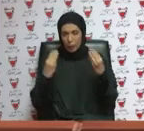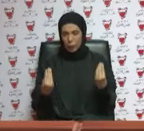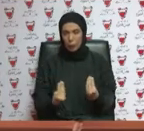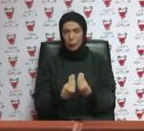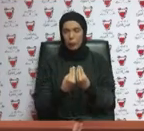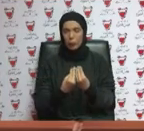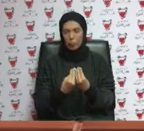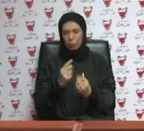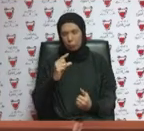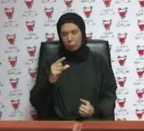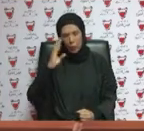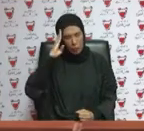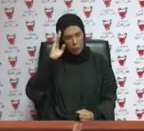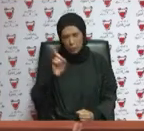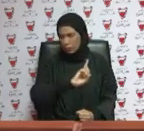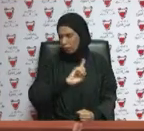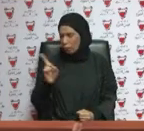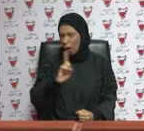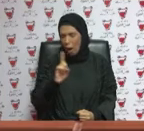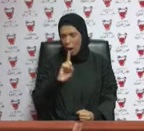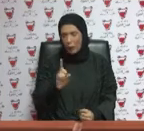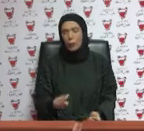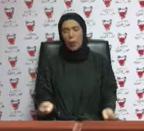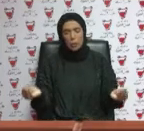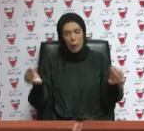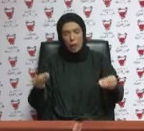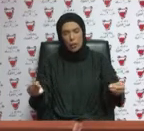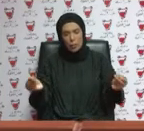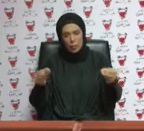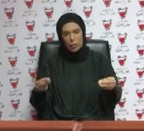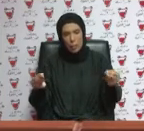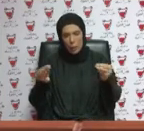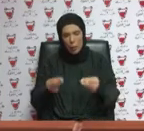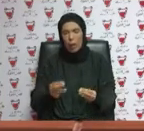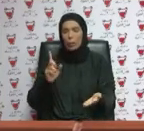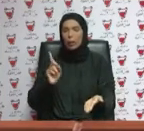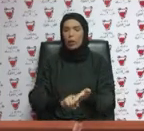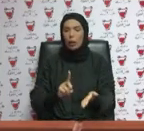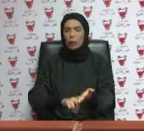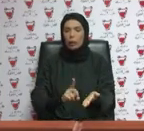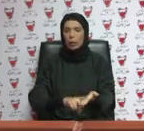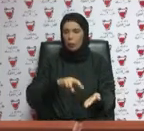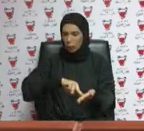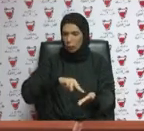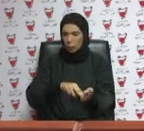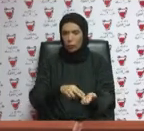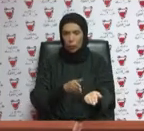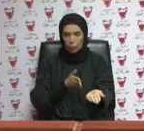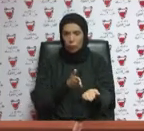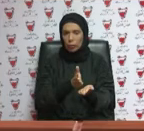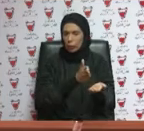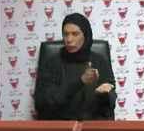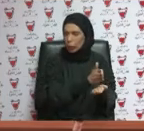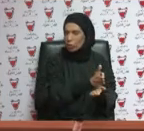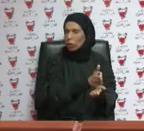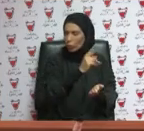فكلمة الشكر ما توفيهم حقهم، شكرنا بيكون من خلال التزامنا بالإجراءات